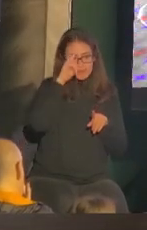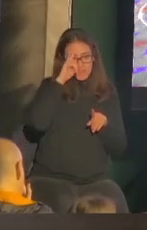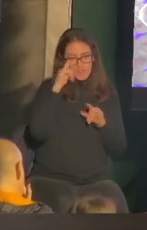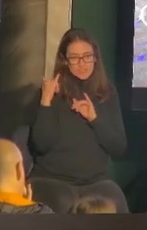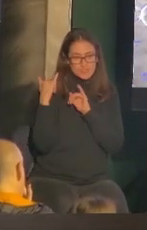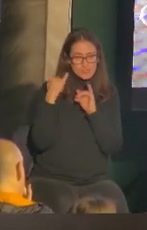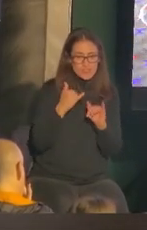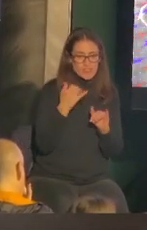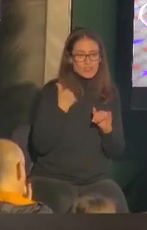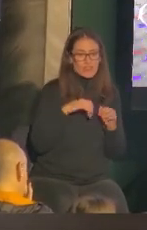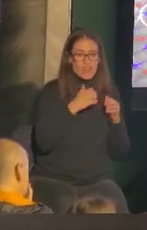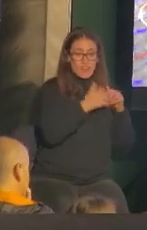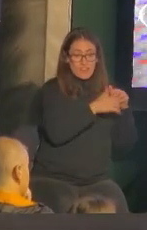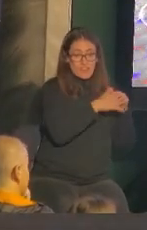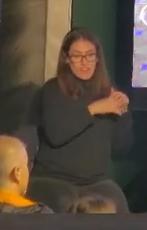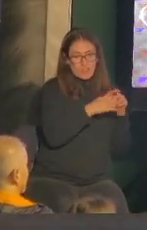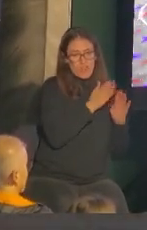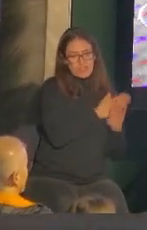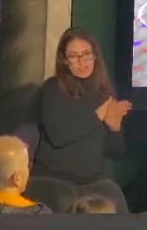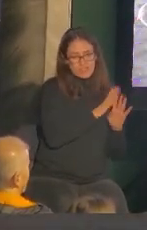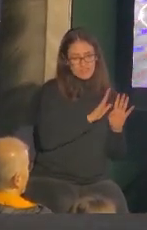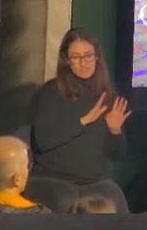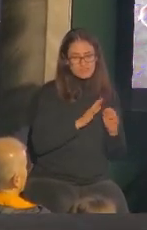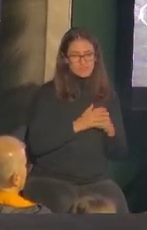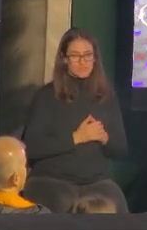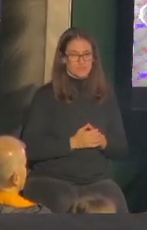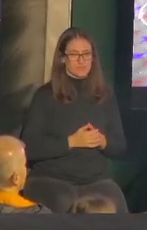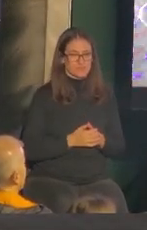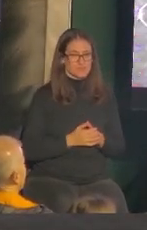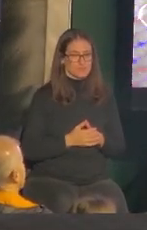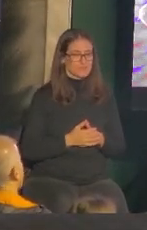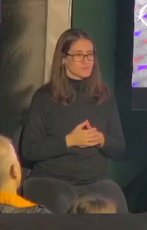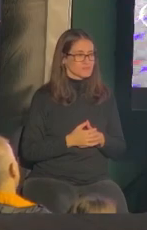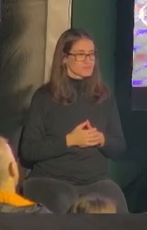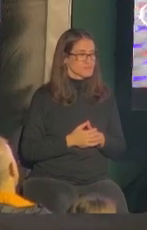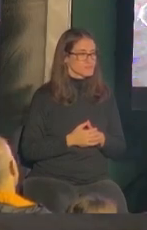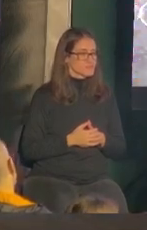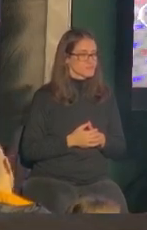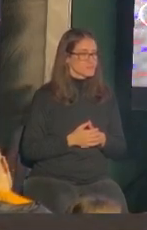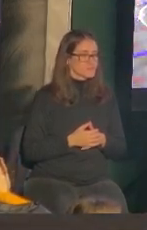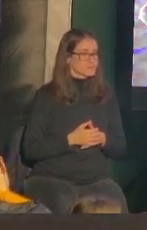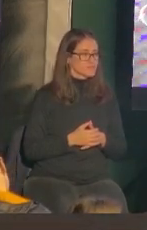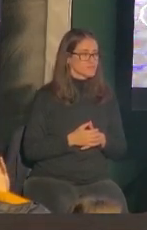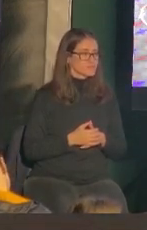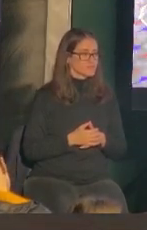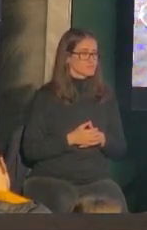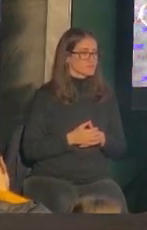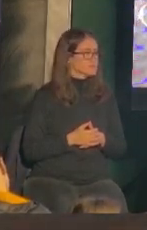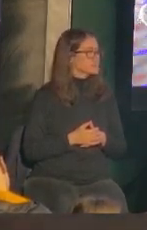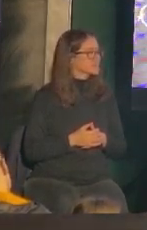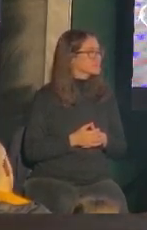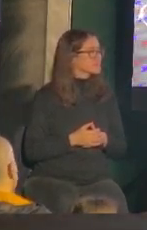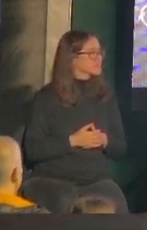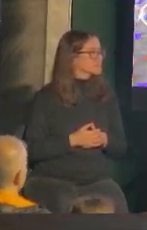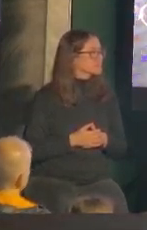cas, perquè com hagi de posar a ratllar i a pesar, no arribo. Val.